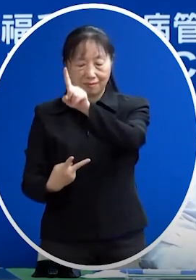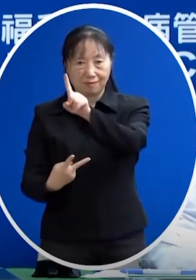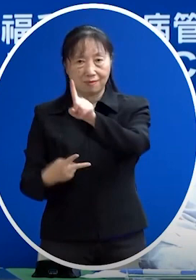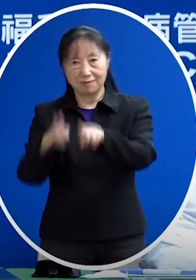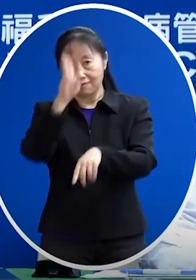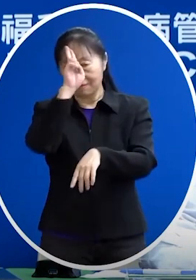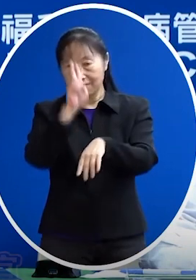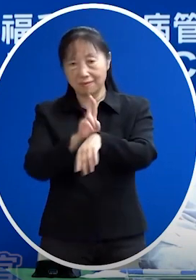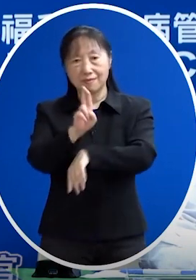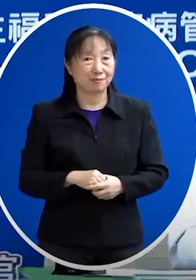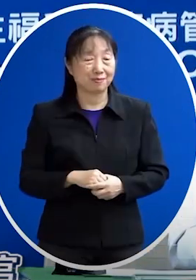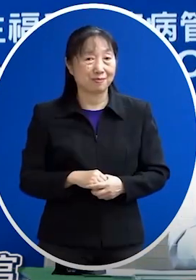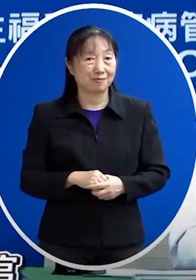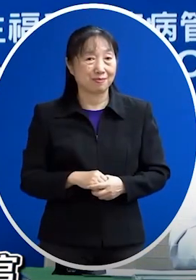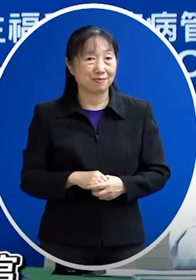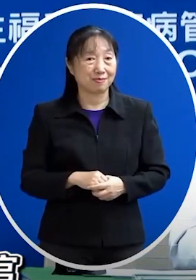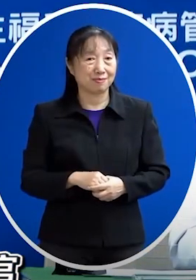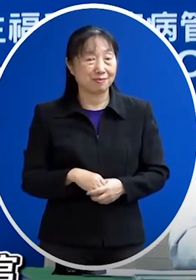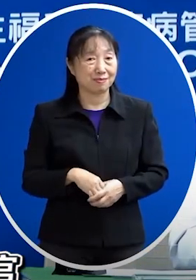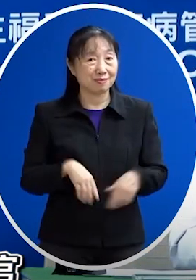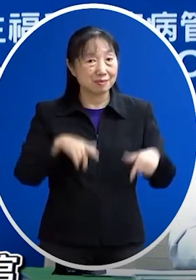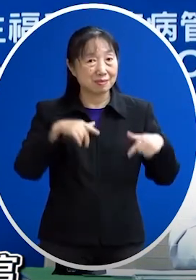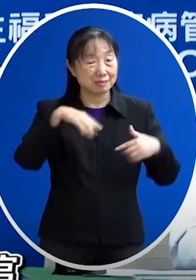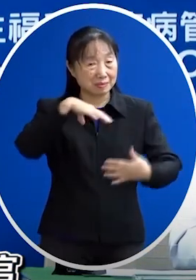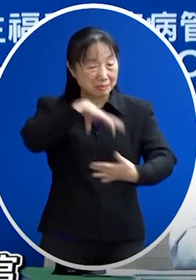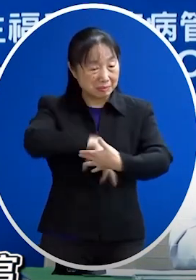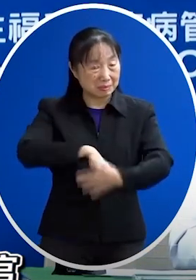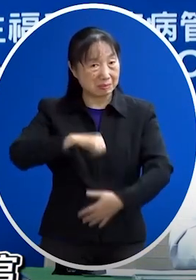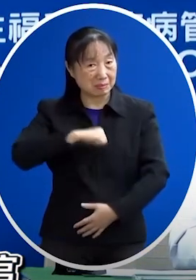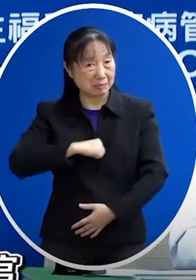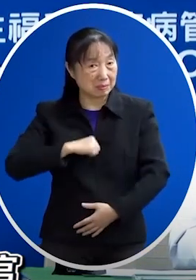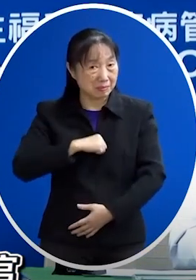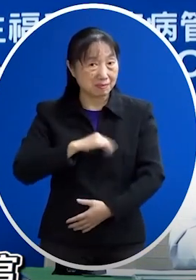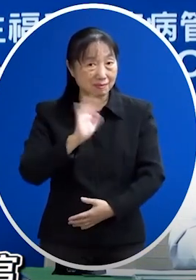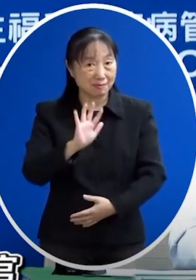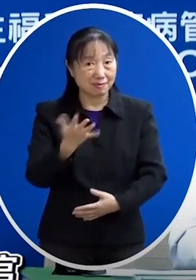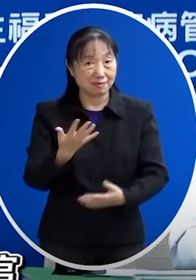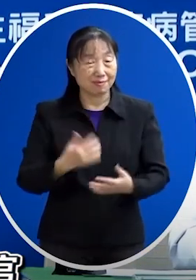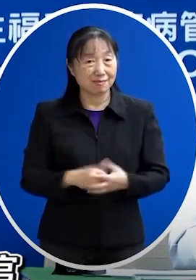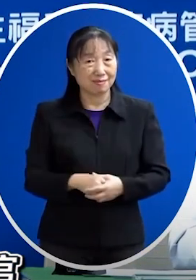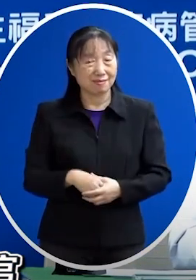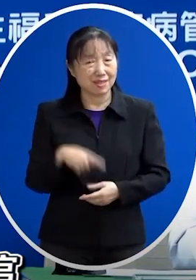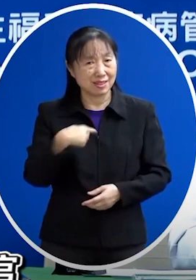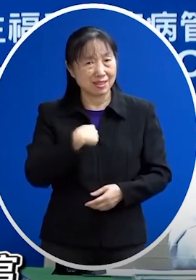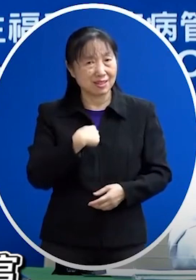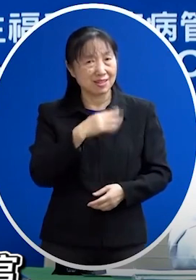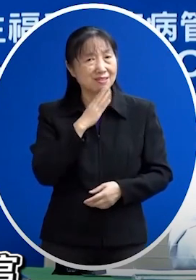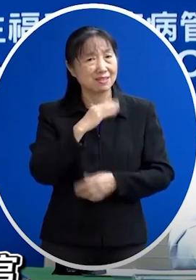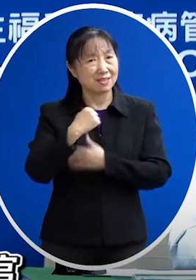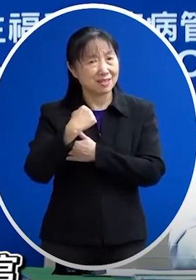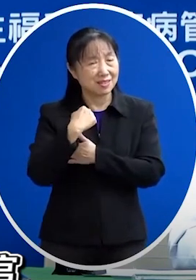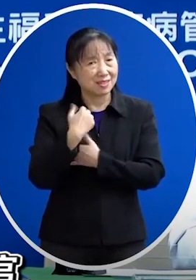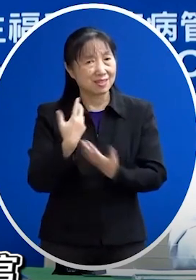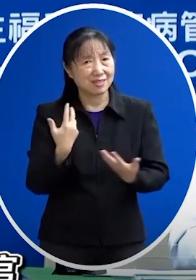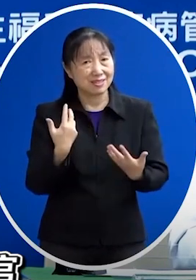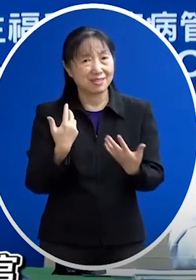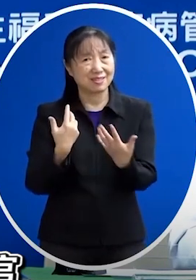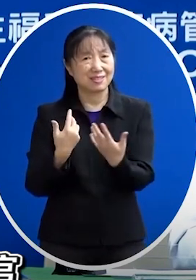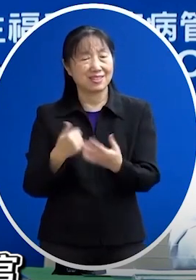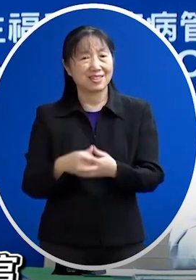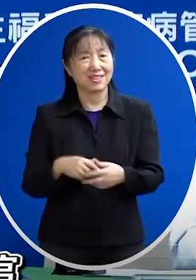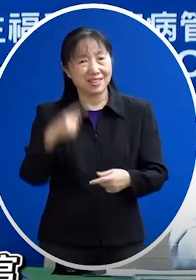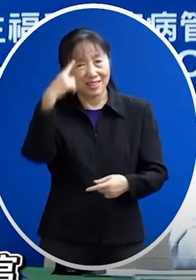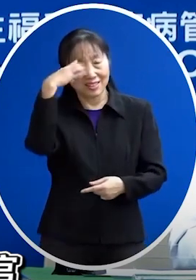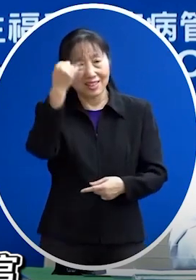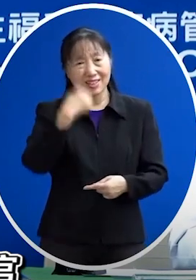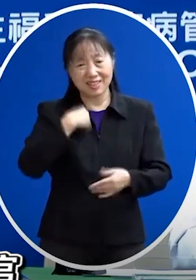11月12号中午的12点。心中有恨，所以我们努力把这个天